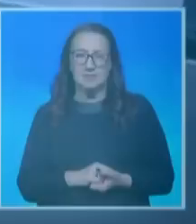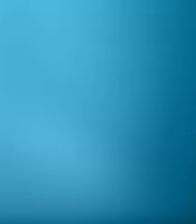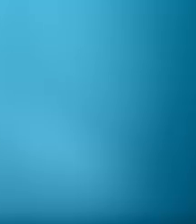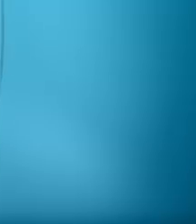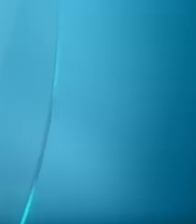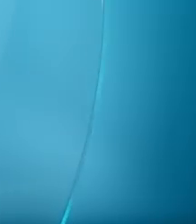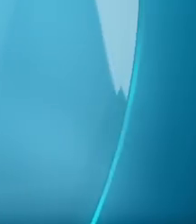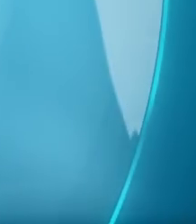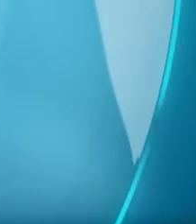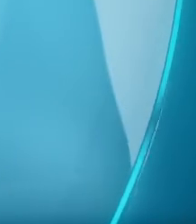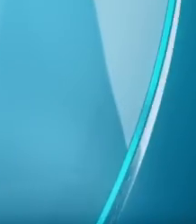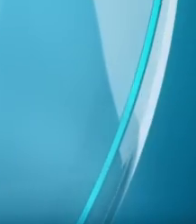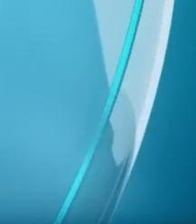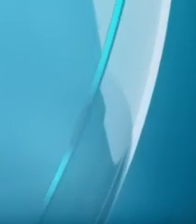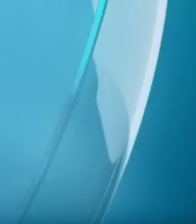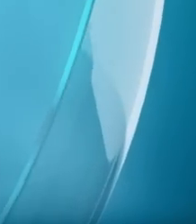битви